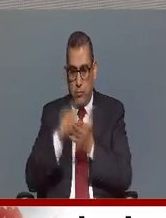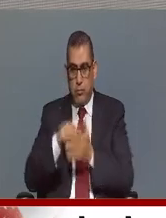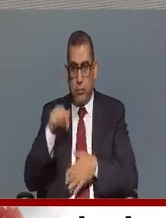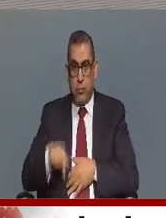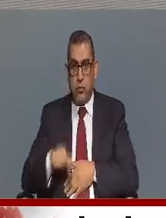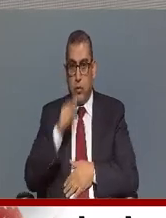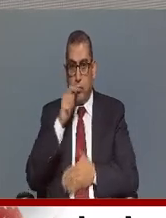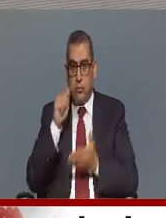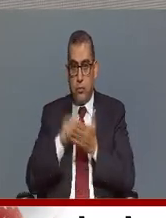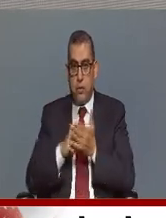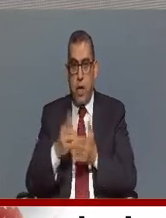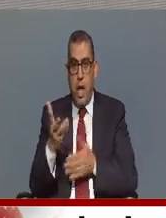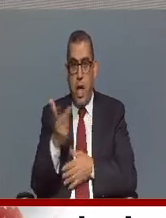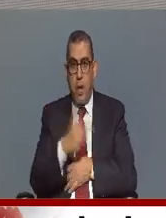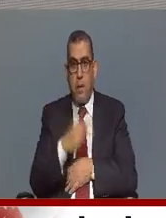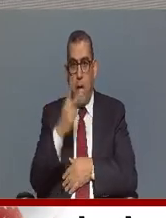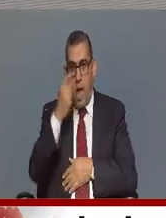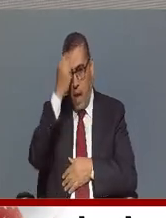تم تنفيذ